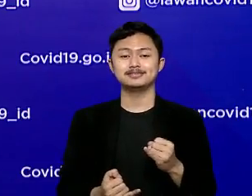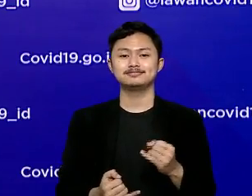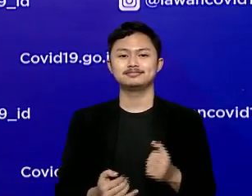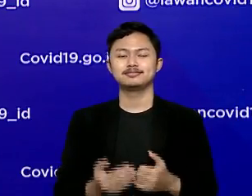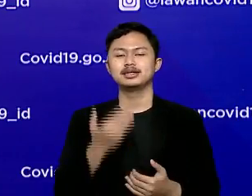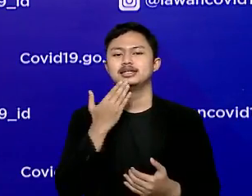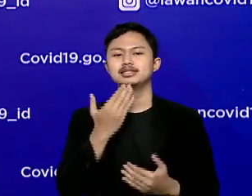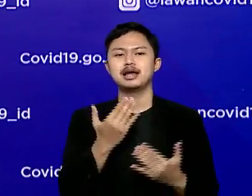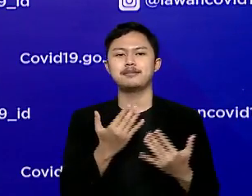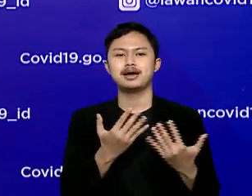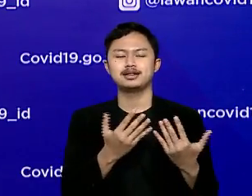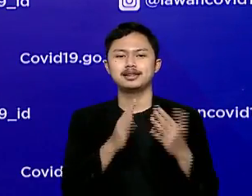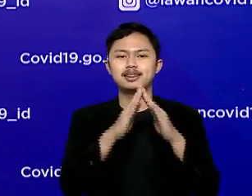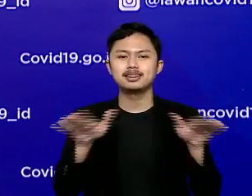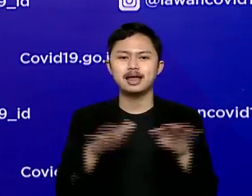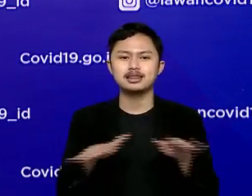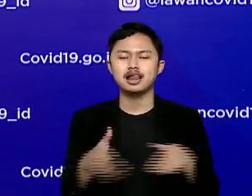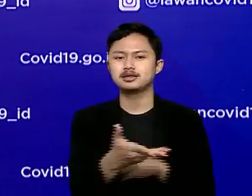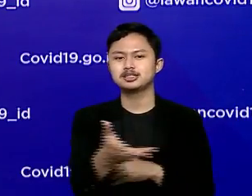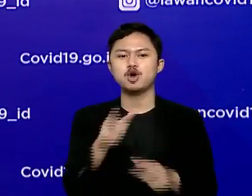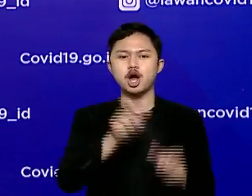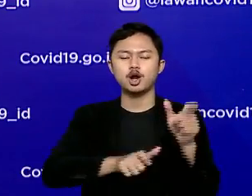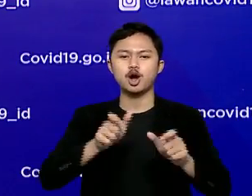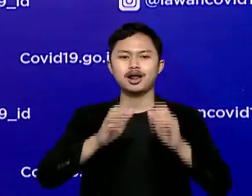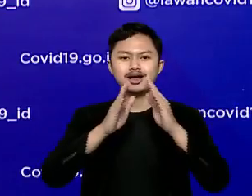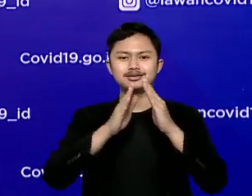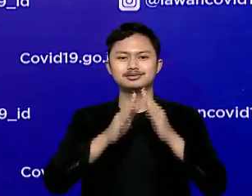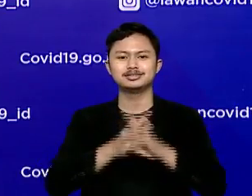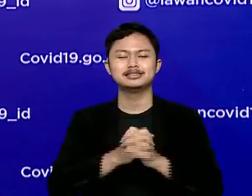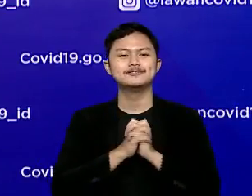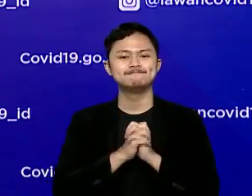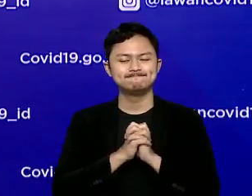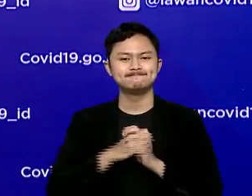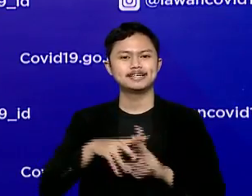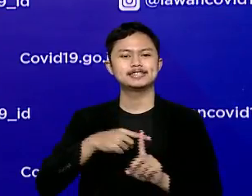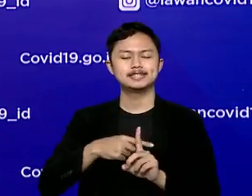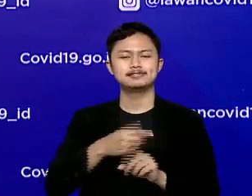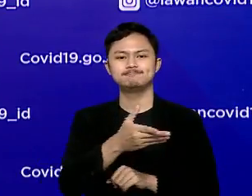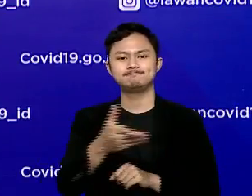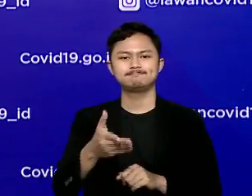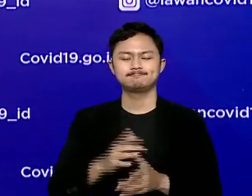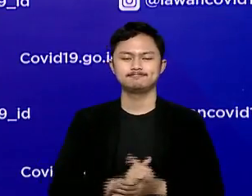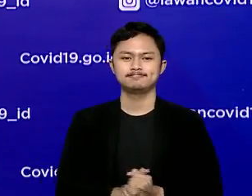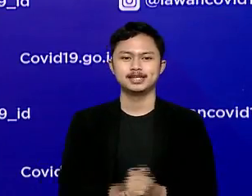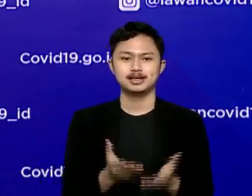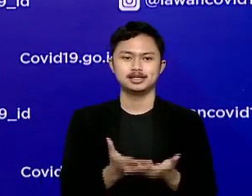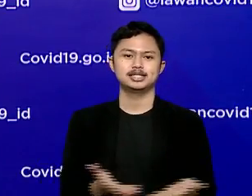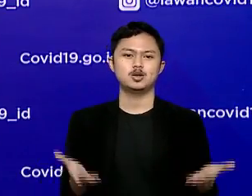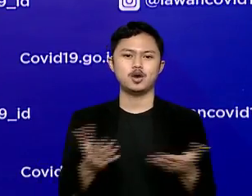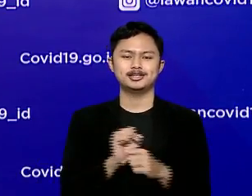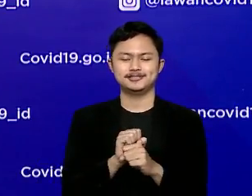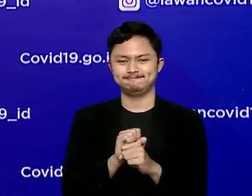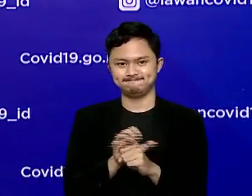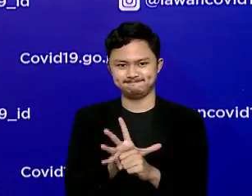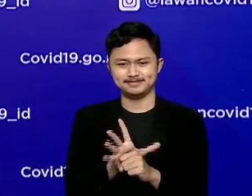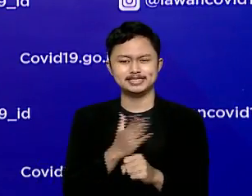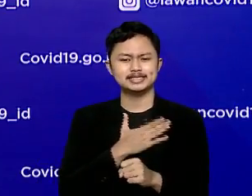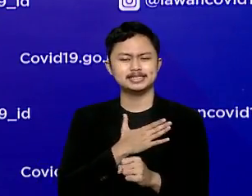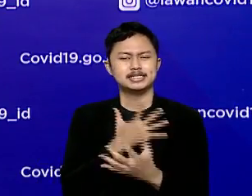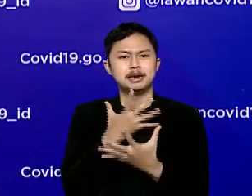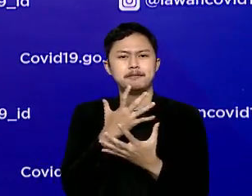Natal bagi seluruh jemaat Kristiani yang merayakan. Di tengah suasana pandemi ini,